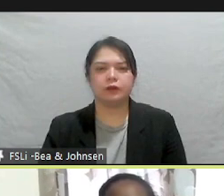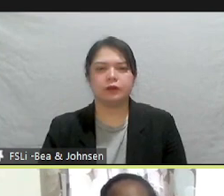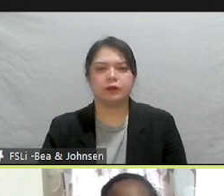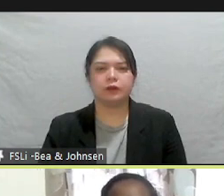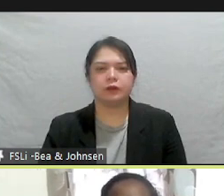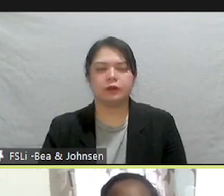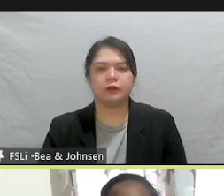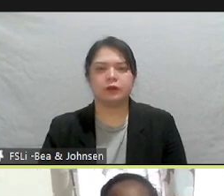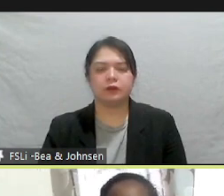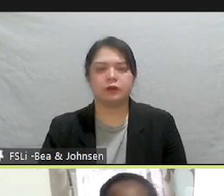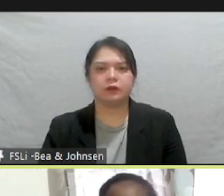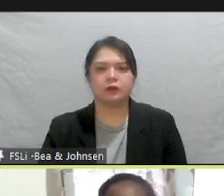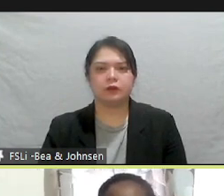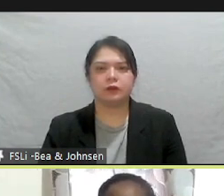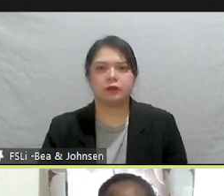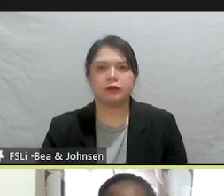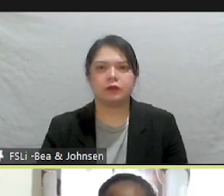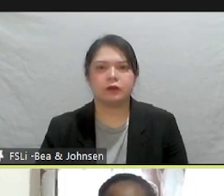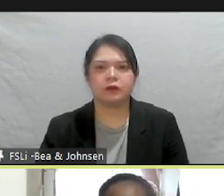Ma'am, next po.